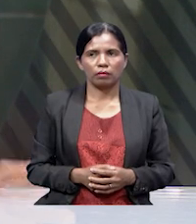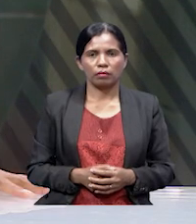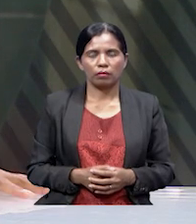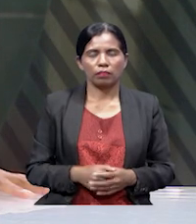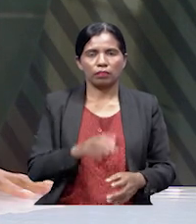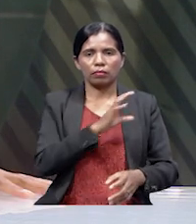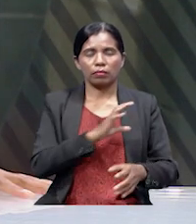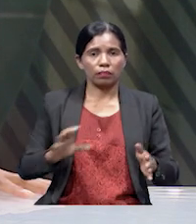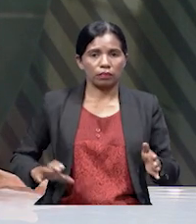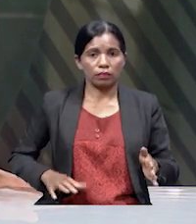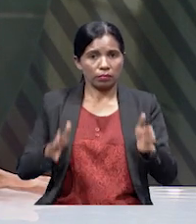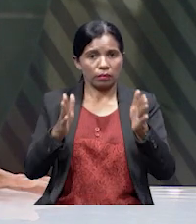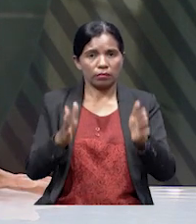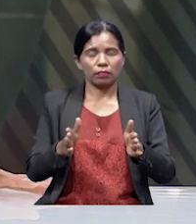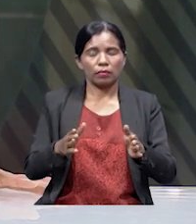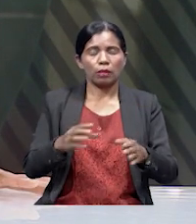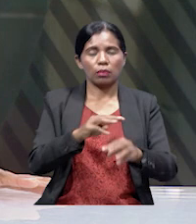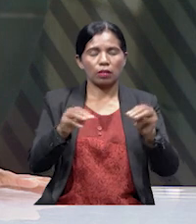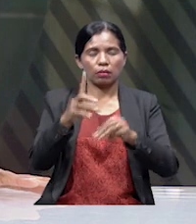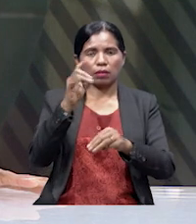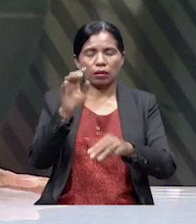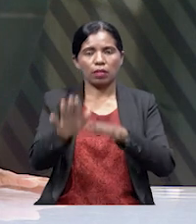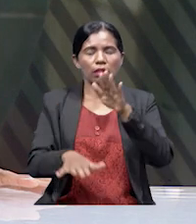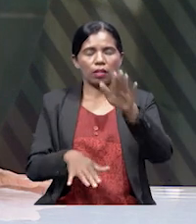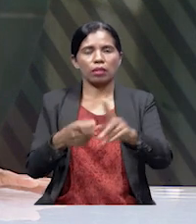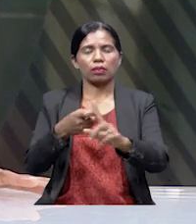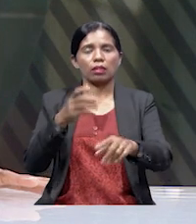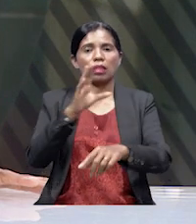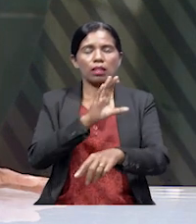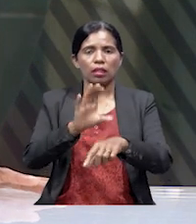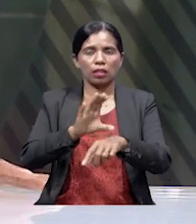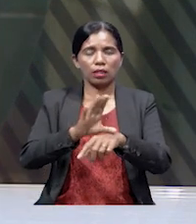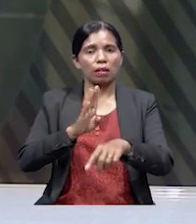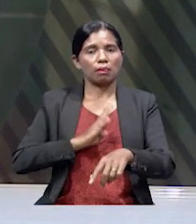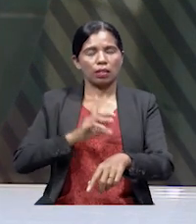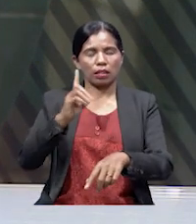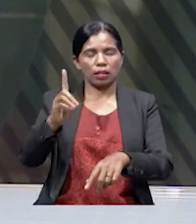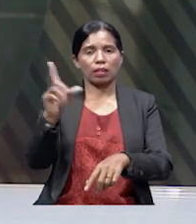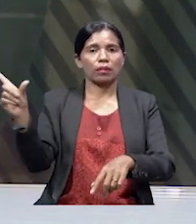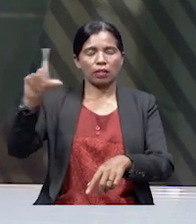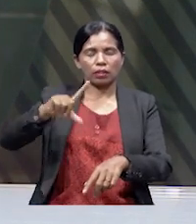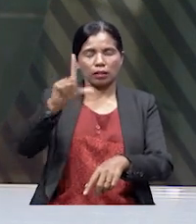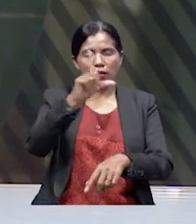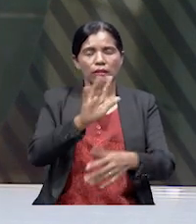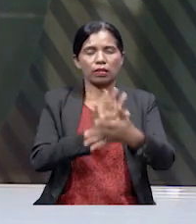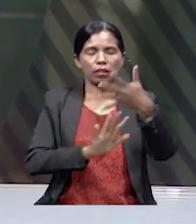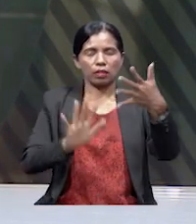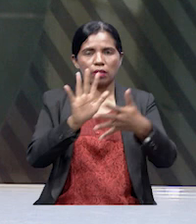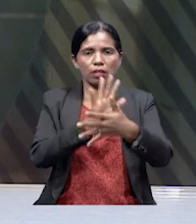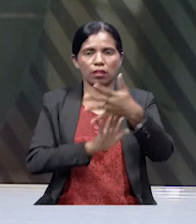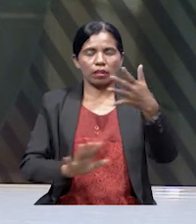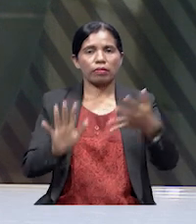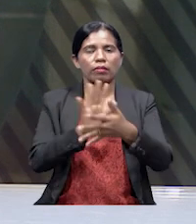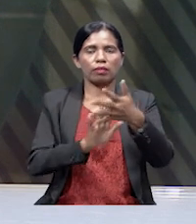Serani Katoliki Munisipu Dili, Halo Prosesão, Husi Igreja Balidi, Tolargo Lissidere, Hori Celebra Festa Corpo de Deus.